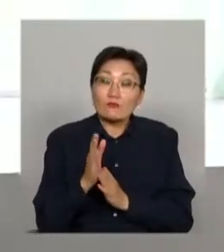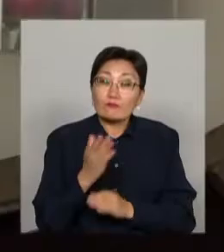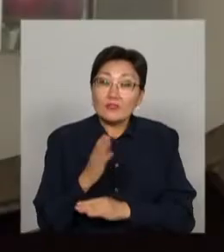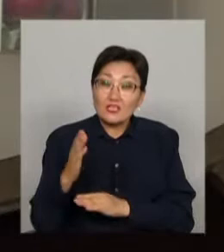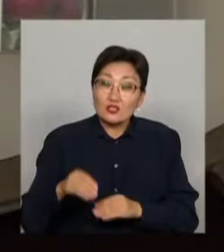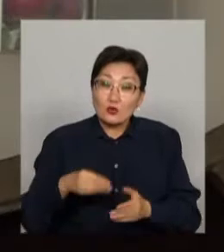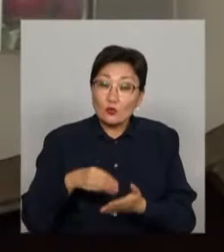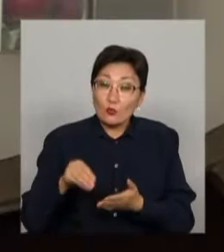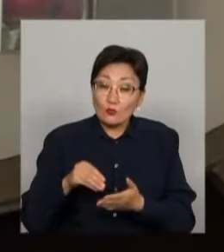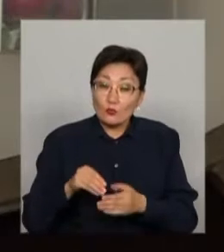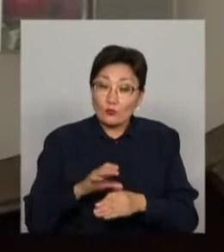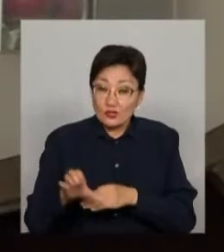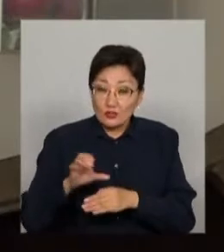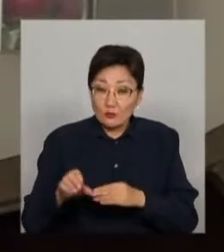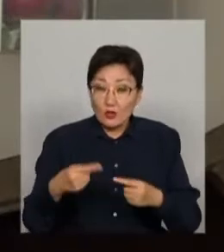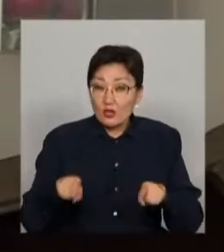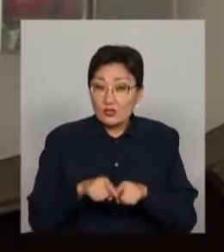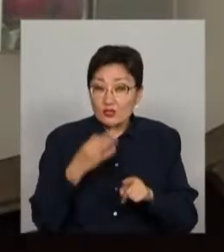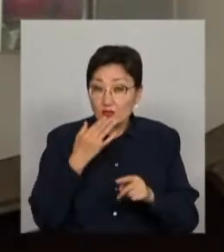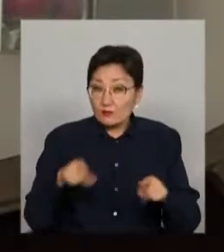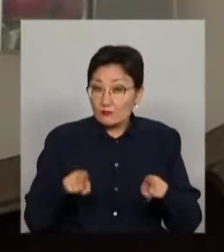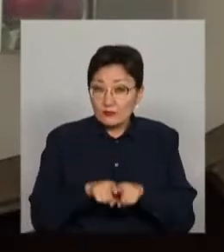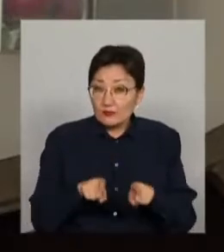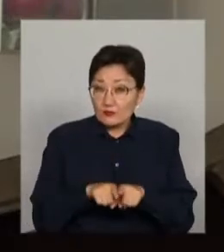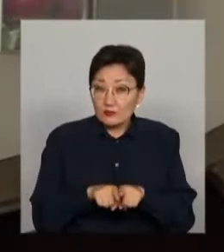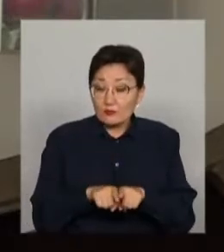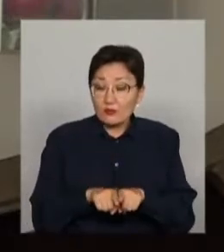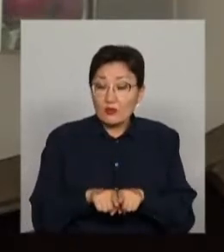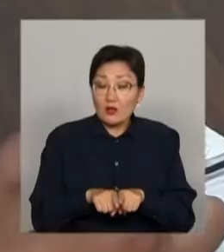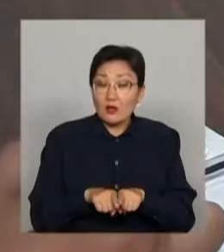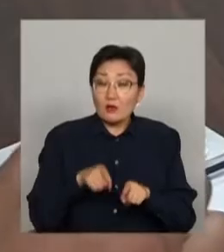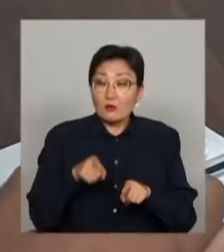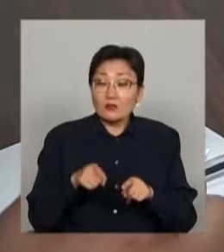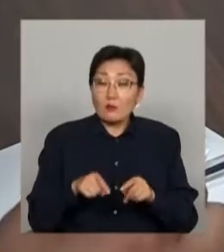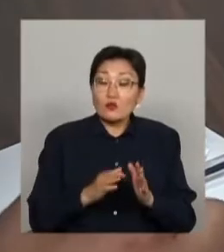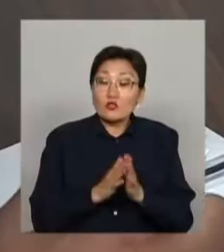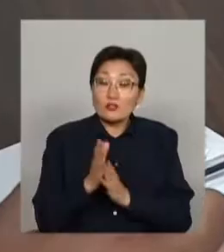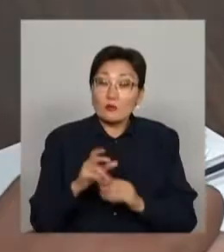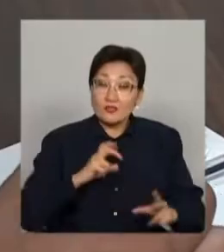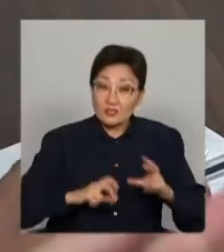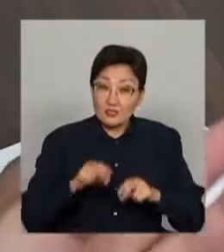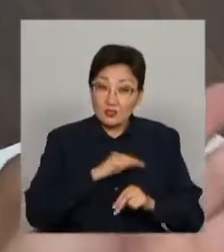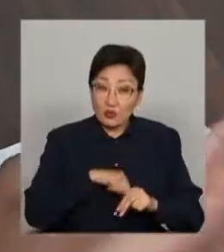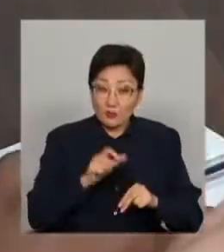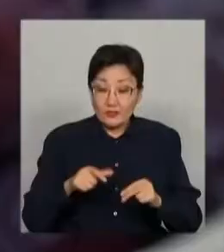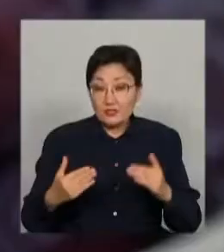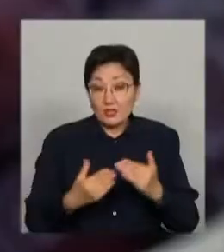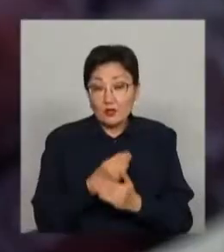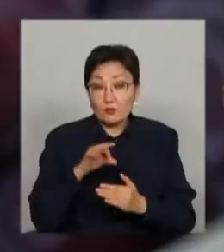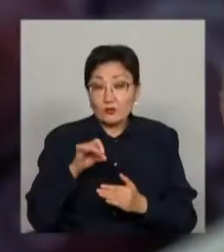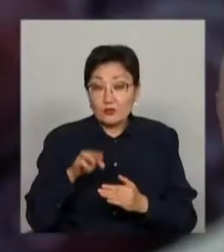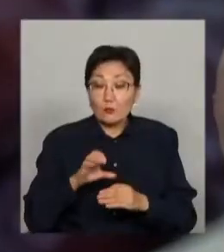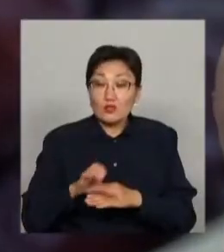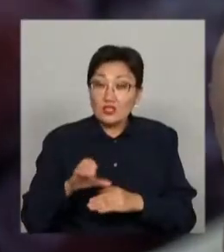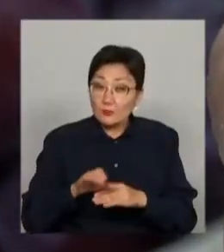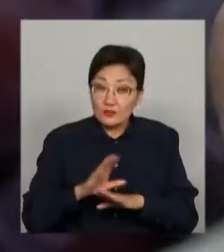мысалы. Сондай көшетті өсіреледі, сондай данада да өсіреледі мыңдап мысалы. Бүгінде институт қызметкерлері жаңа сорттарды шығарып